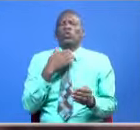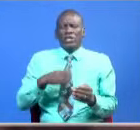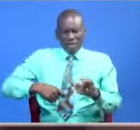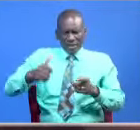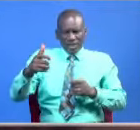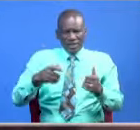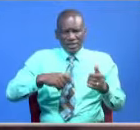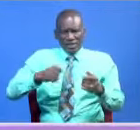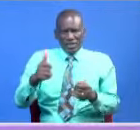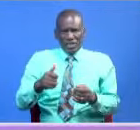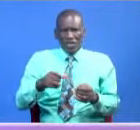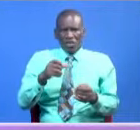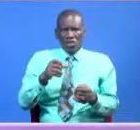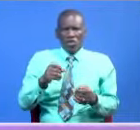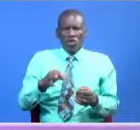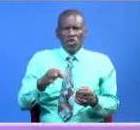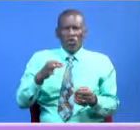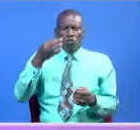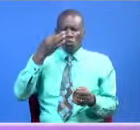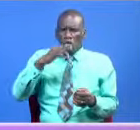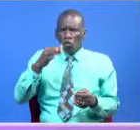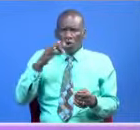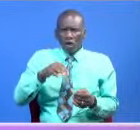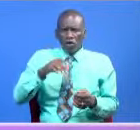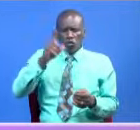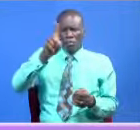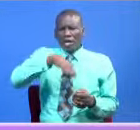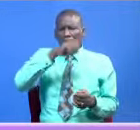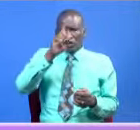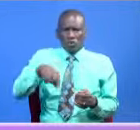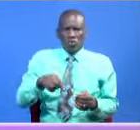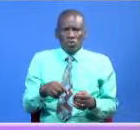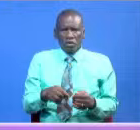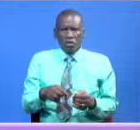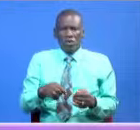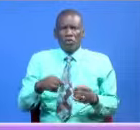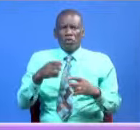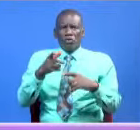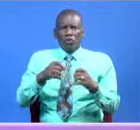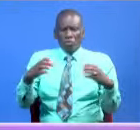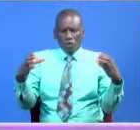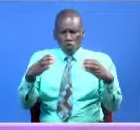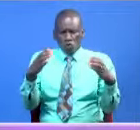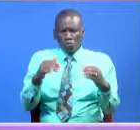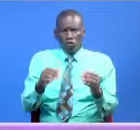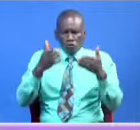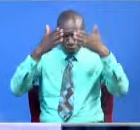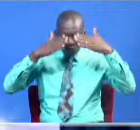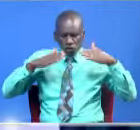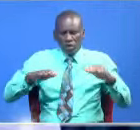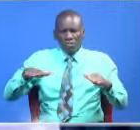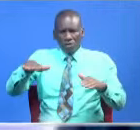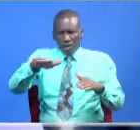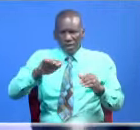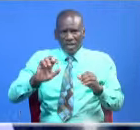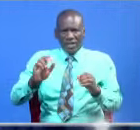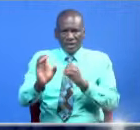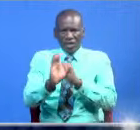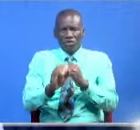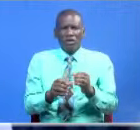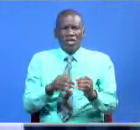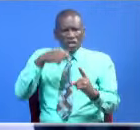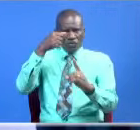uuzaji na usambazaji wa muguka kupigwa marufuku miongoni mwa jamii za Kiislamu nchini. If we are fighting